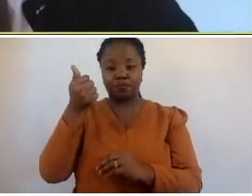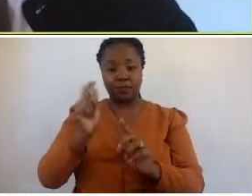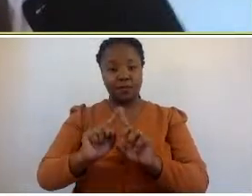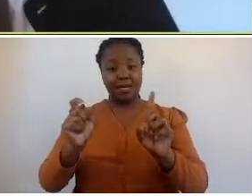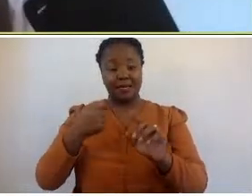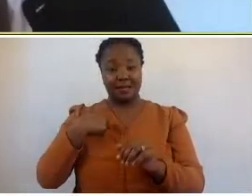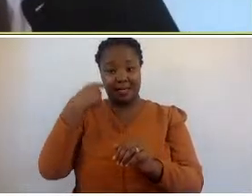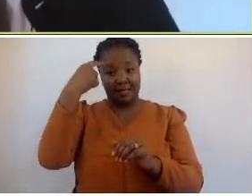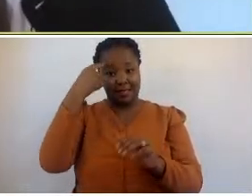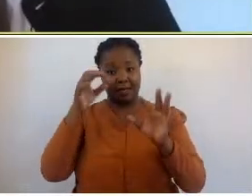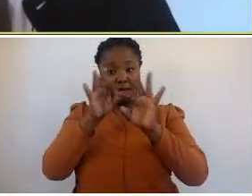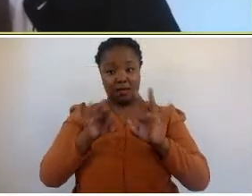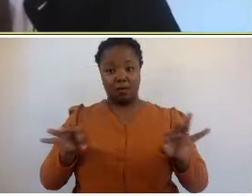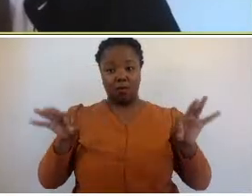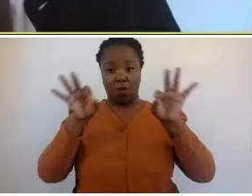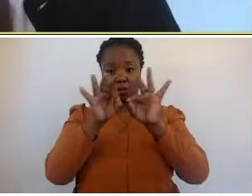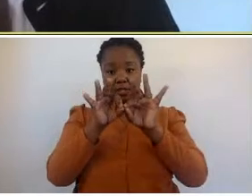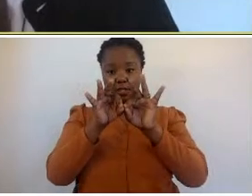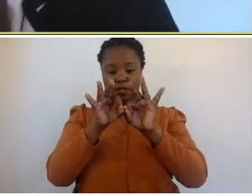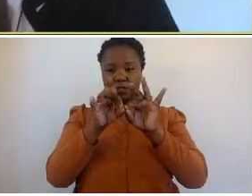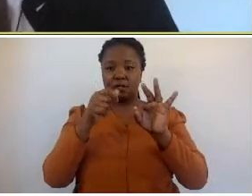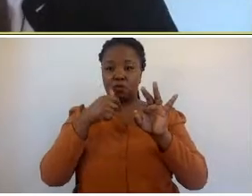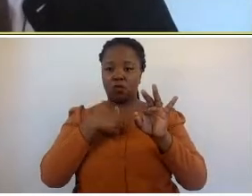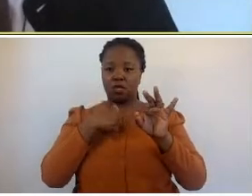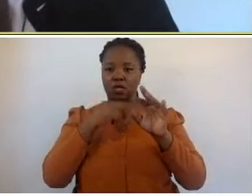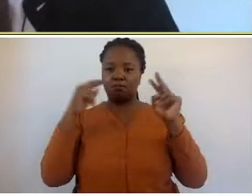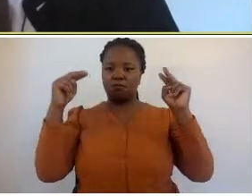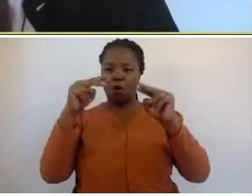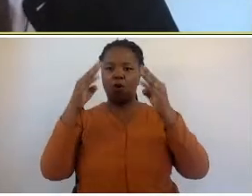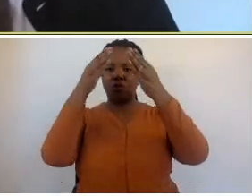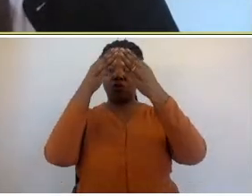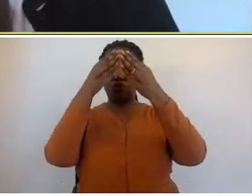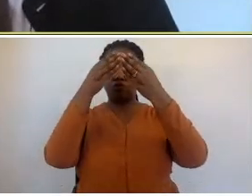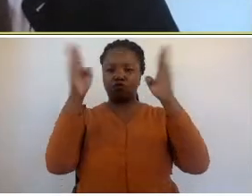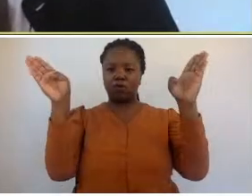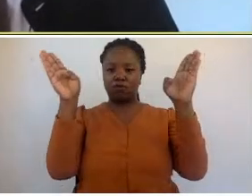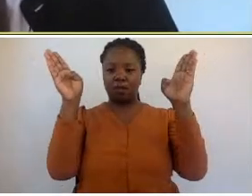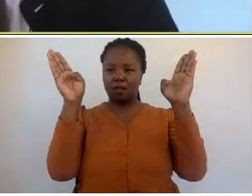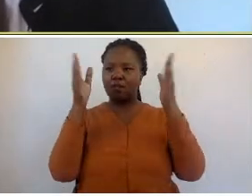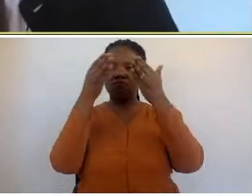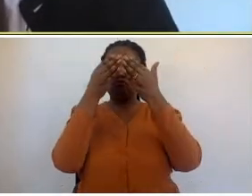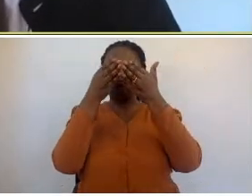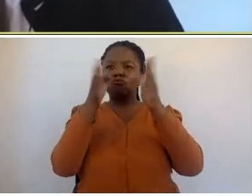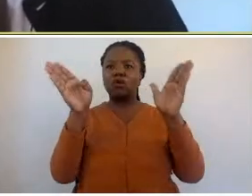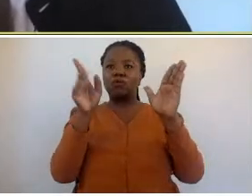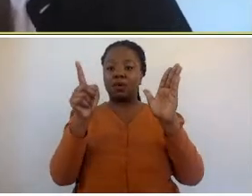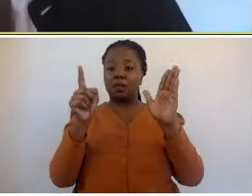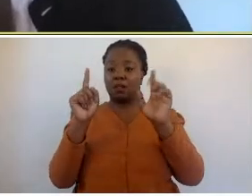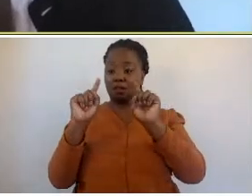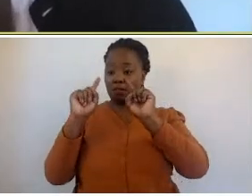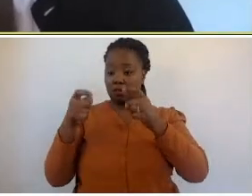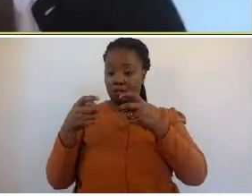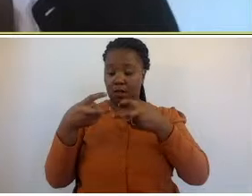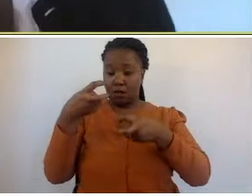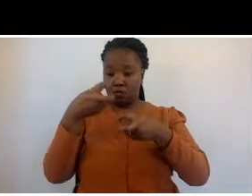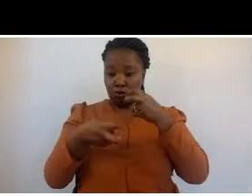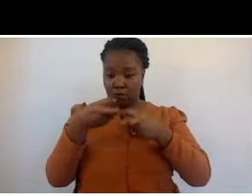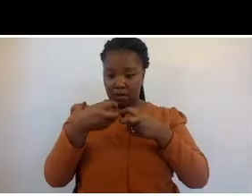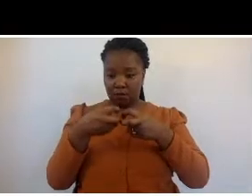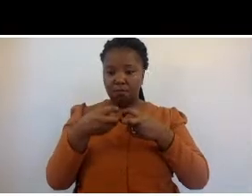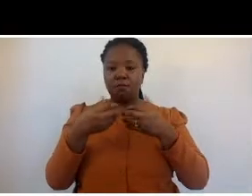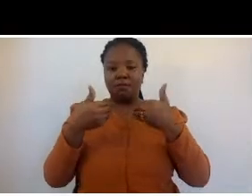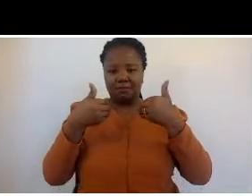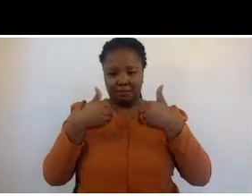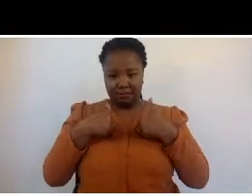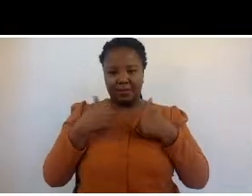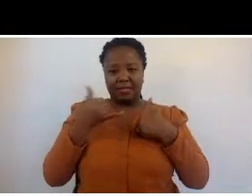il est important d'avoir un point de vue plus général également. Il faut reconnaître que les problèmes antérieurs persistent.